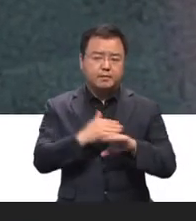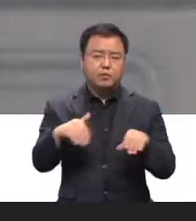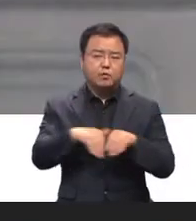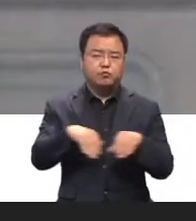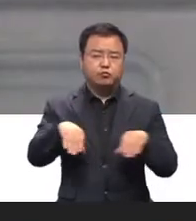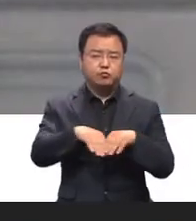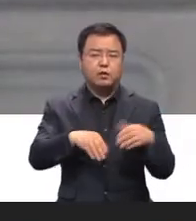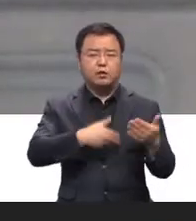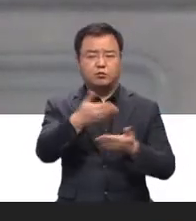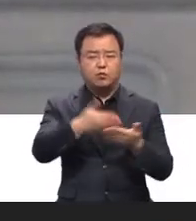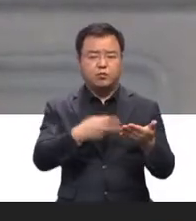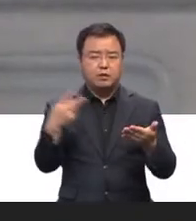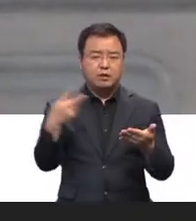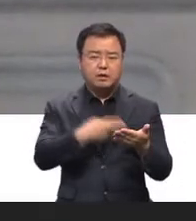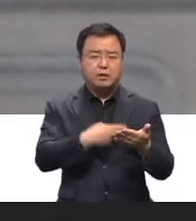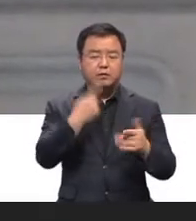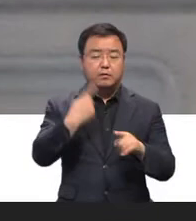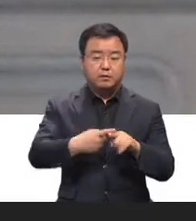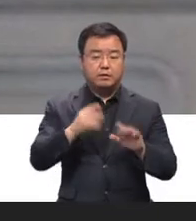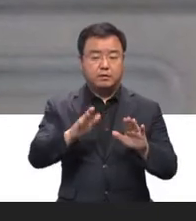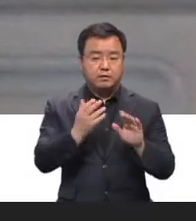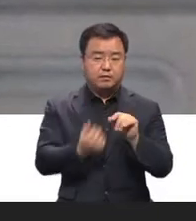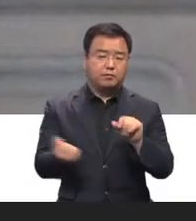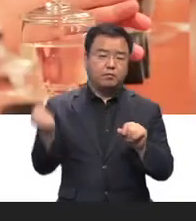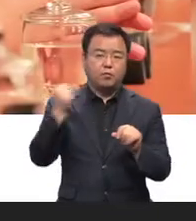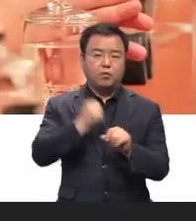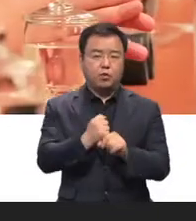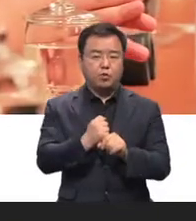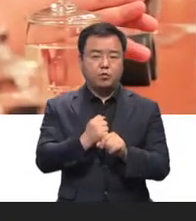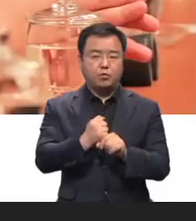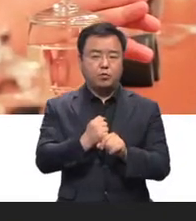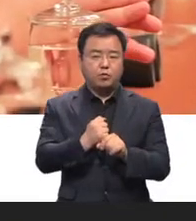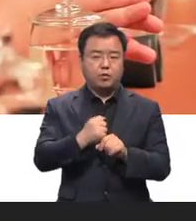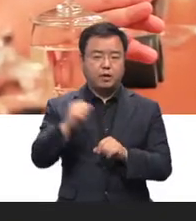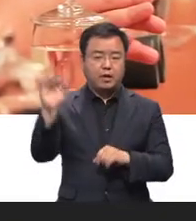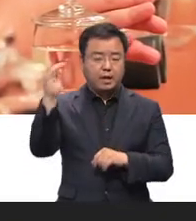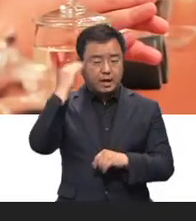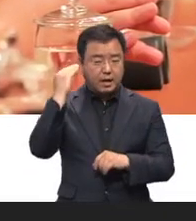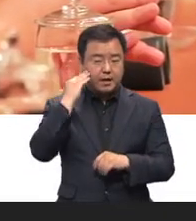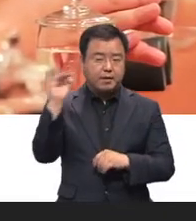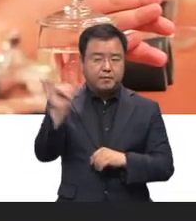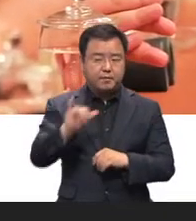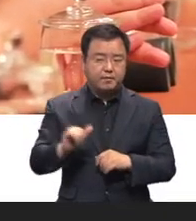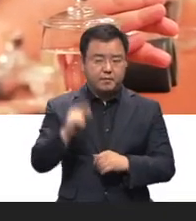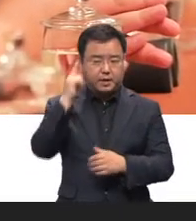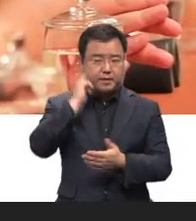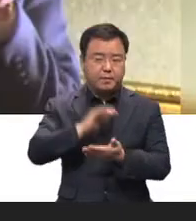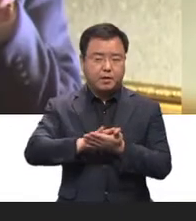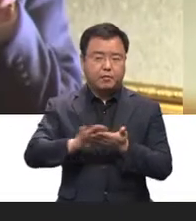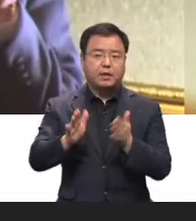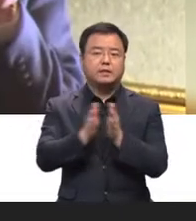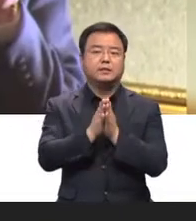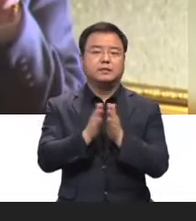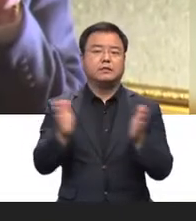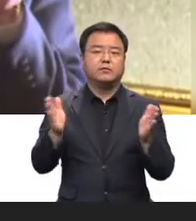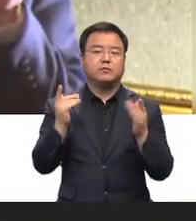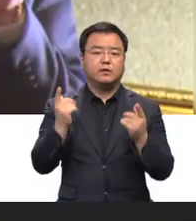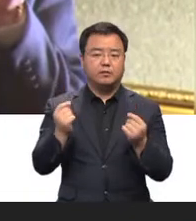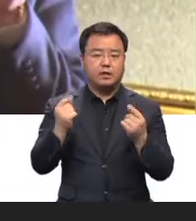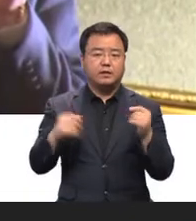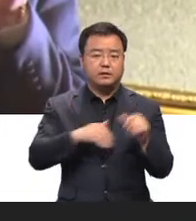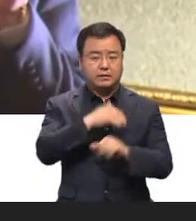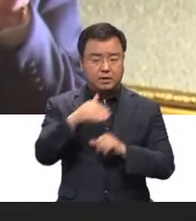시피 하다가 4 이제 복원되는 남북의 한반도에 평화가 이제 막 시작되는 변곡점에 드디어